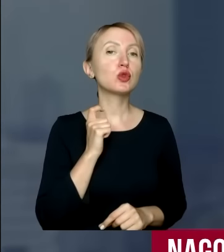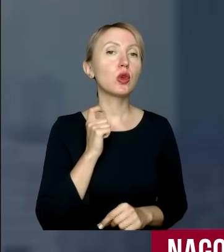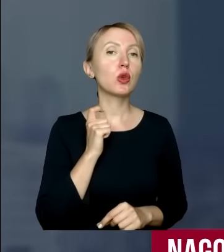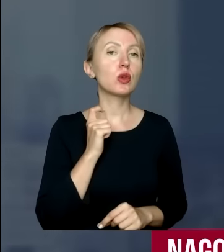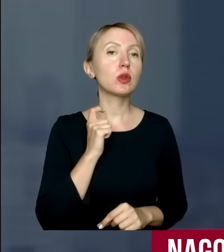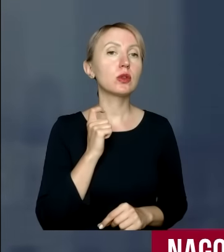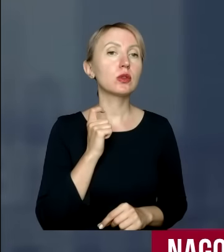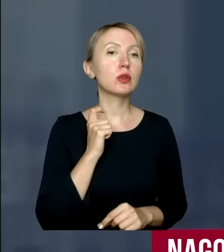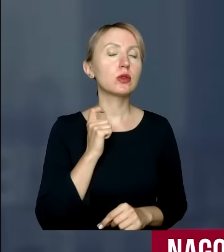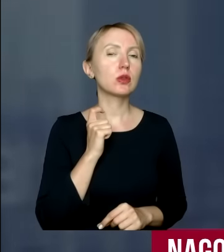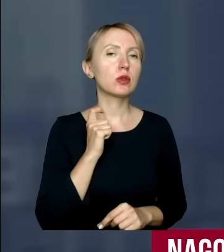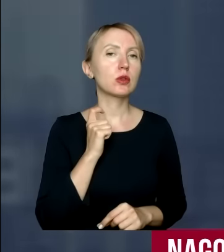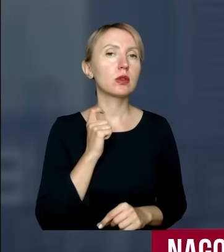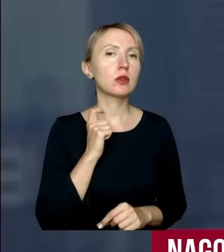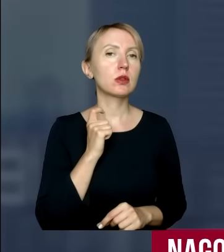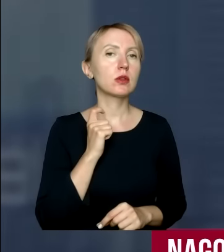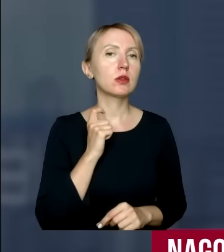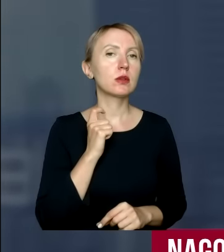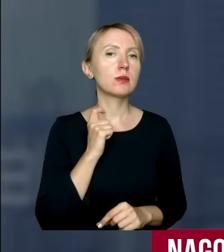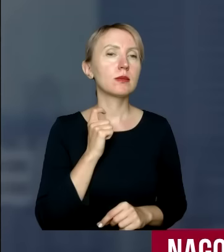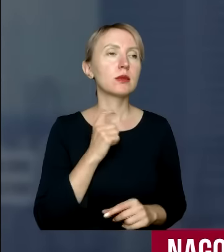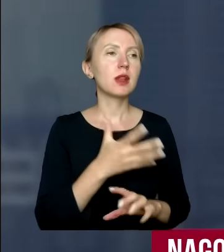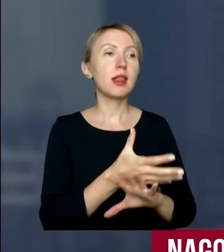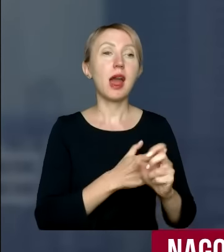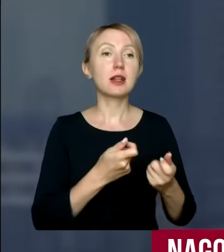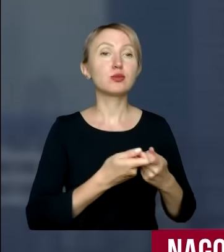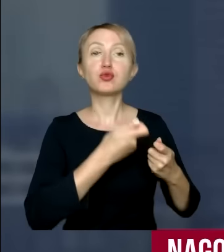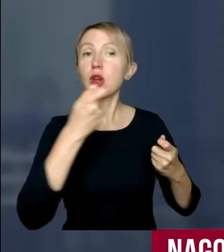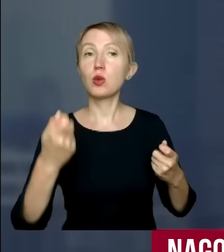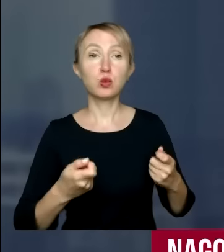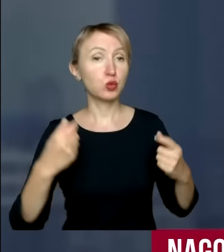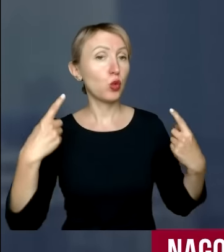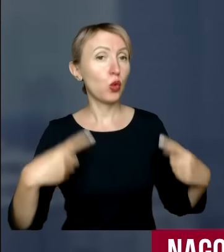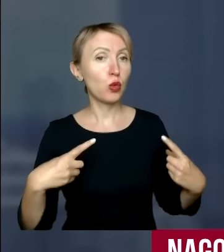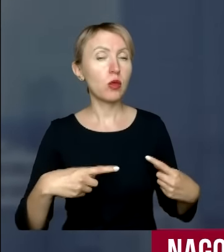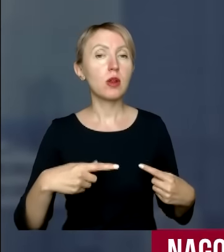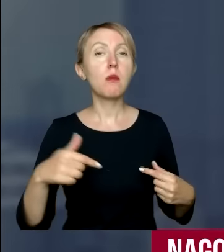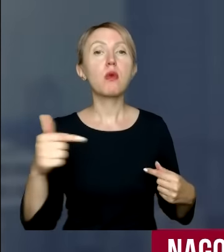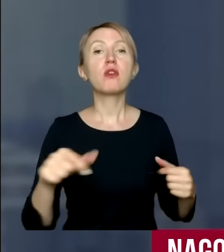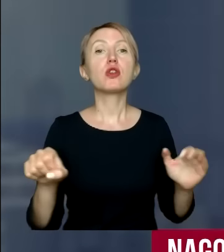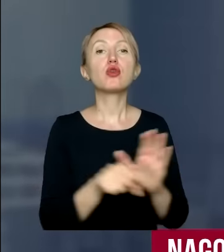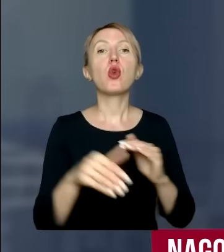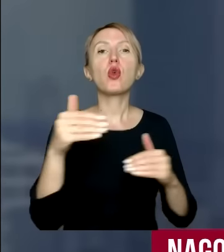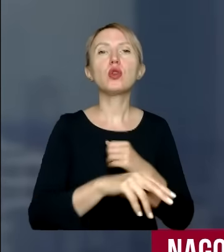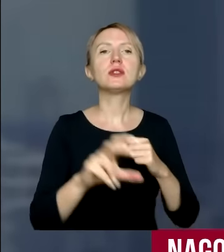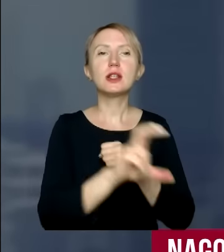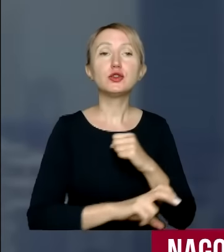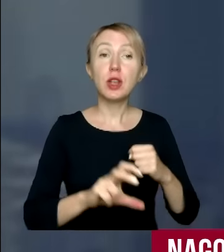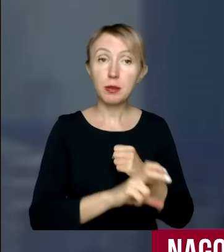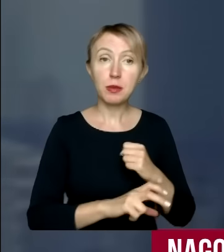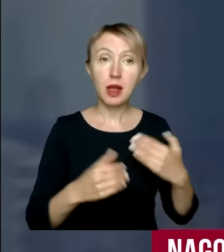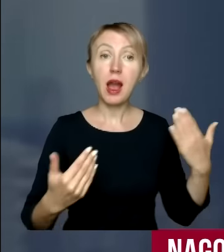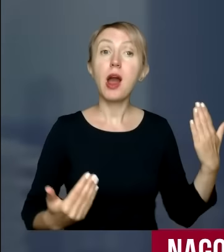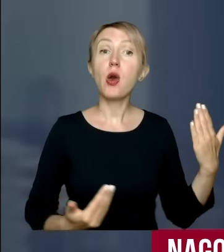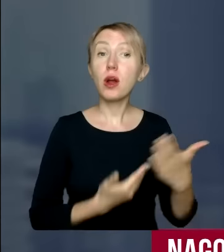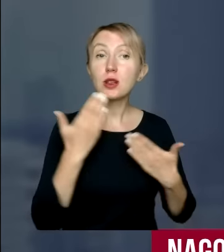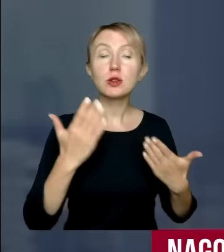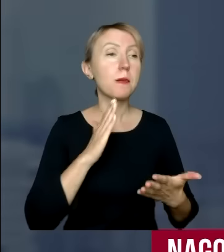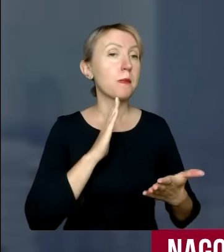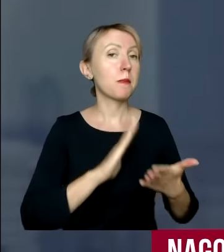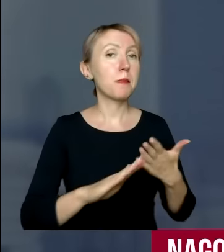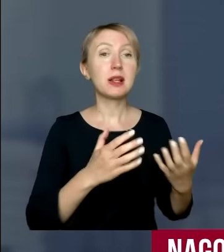przedłużony ten areszt tymczasowy a w nim być do końca sierpnia ale okazuje się że bez obecności